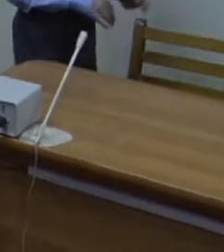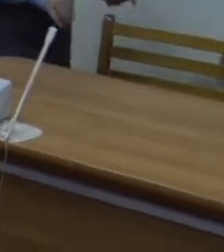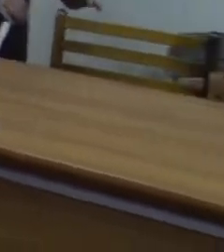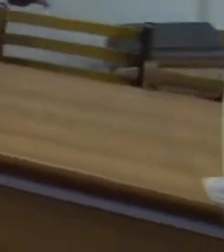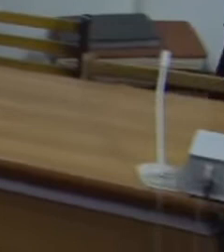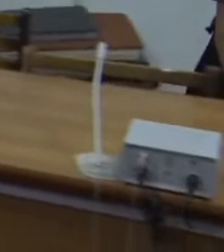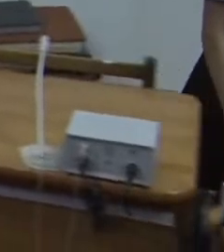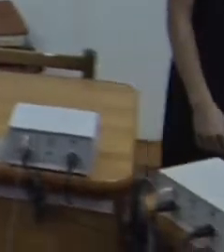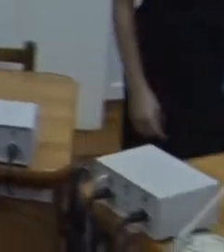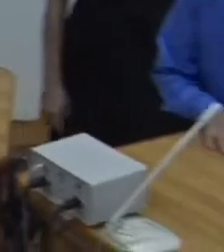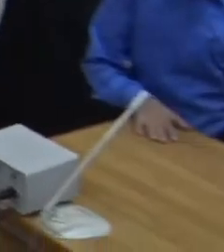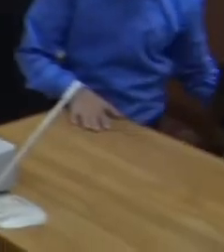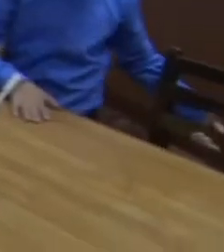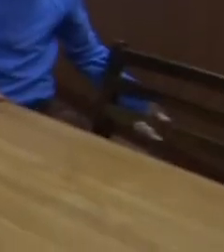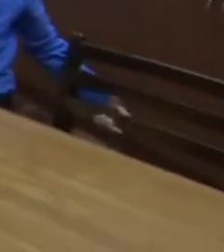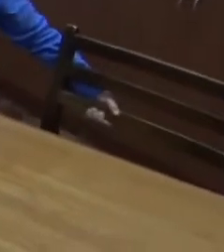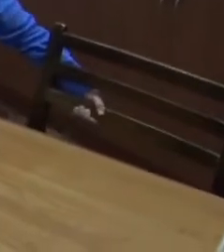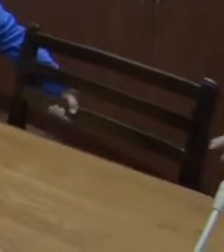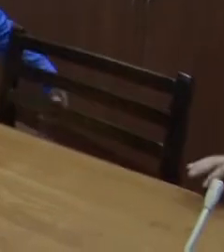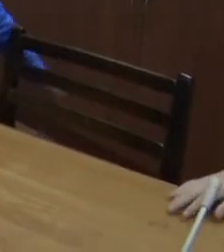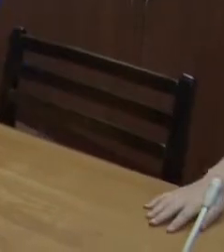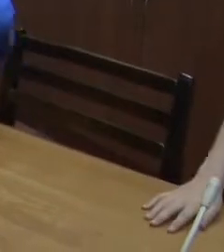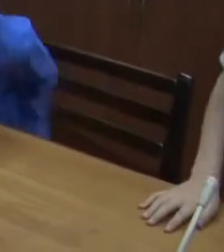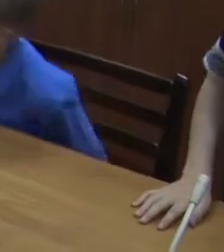рассаживаемся, садимся за столы.